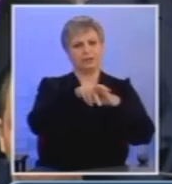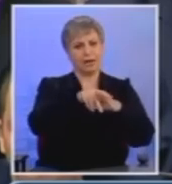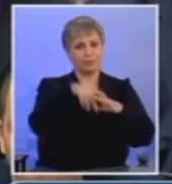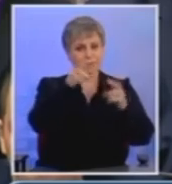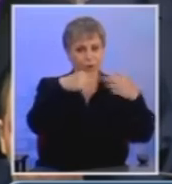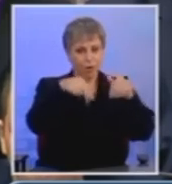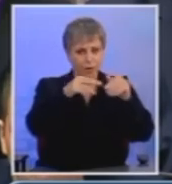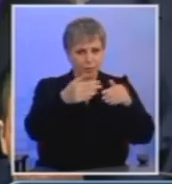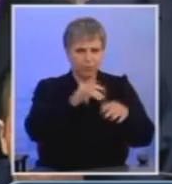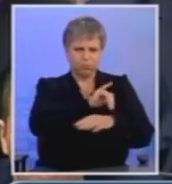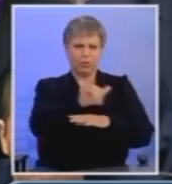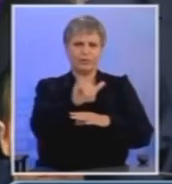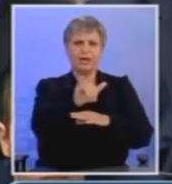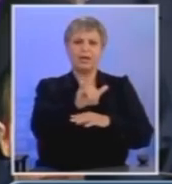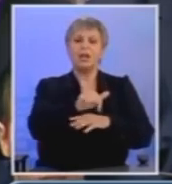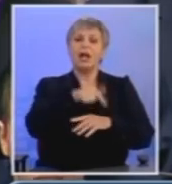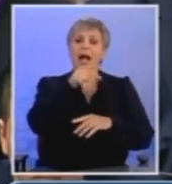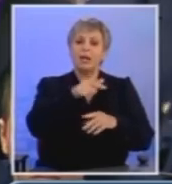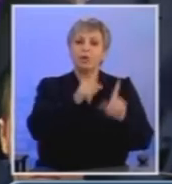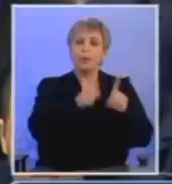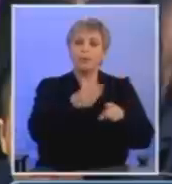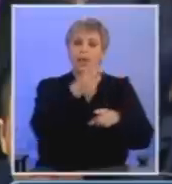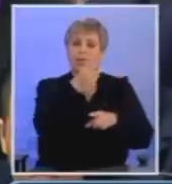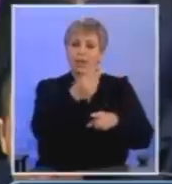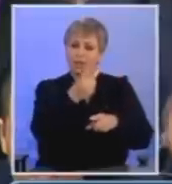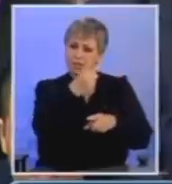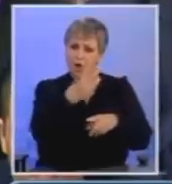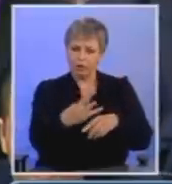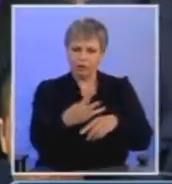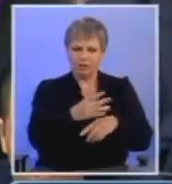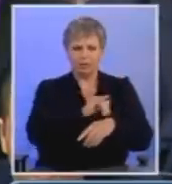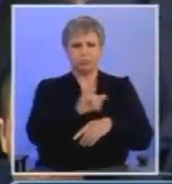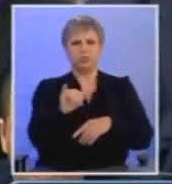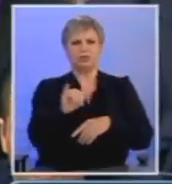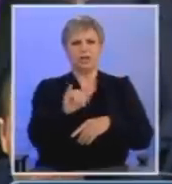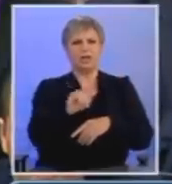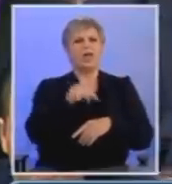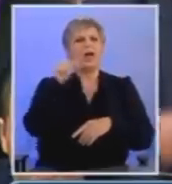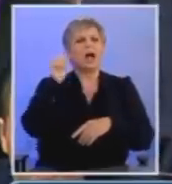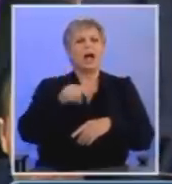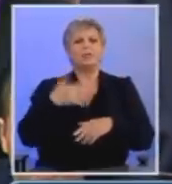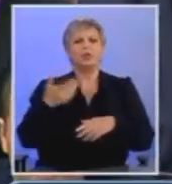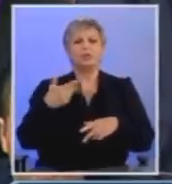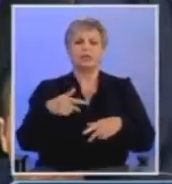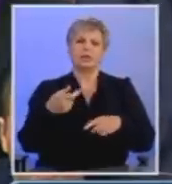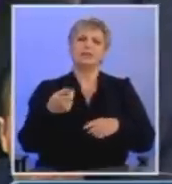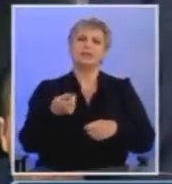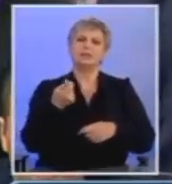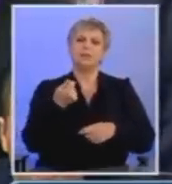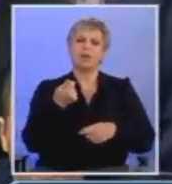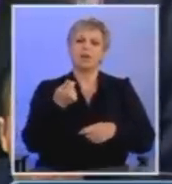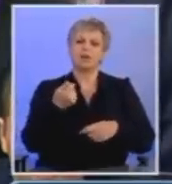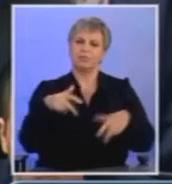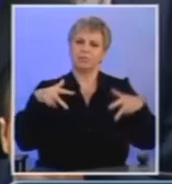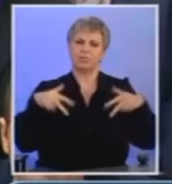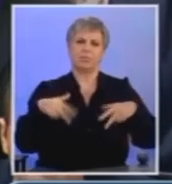δεν αποφάσισαν τα 2/3 του Συμβουλίου τη διακοπή της ρευστότητας. Αυτό ήταν ένα οικονομικό έγκλημα, αλλά ακόμα